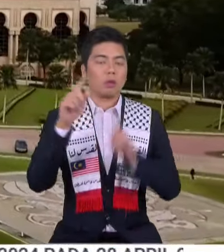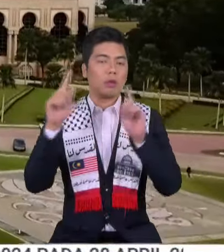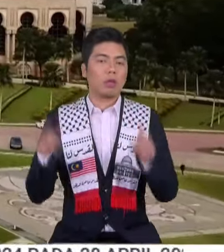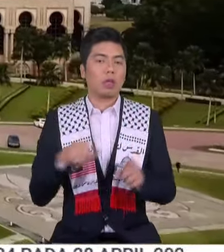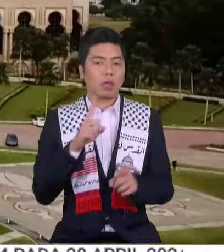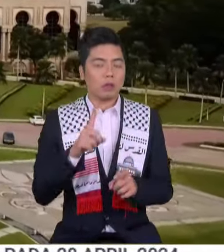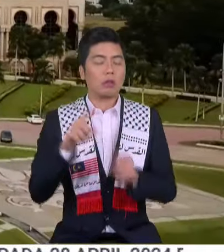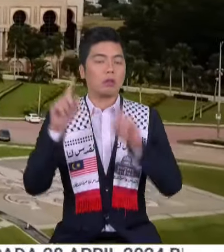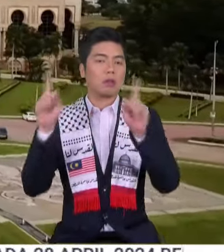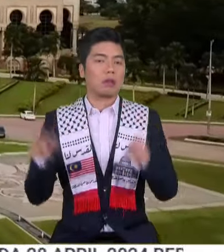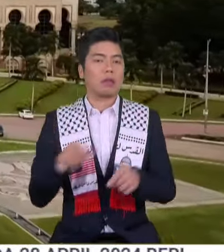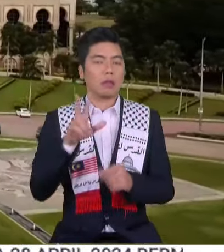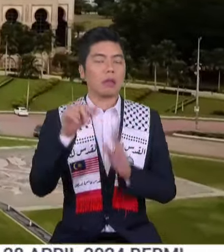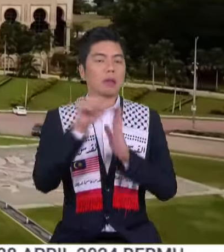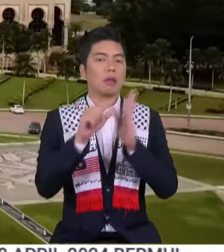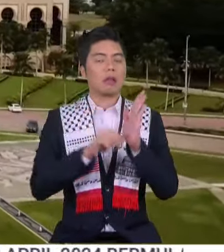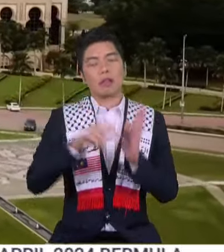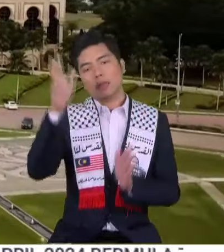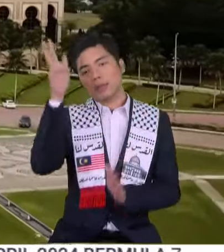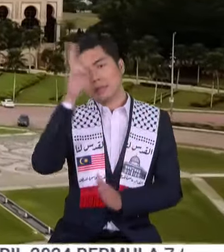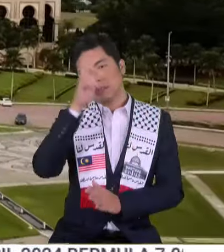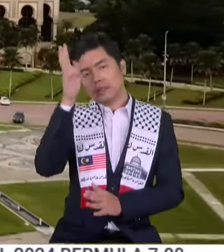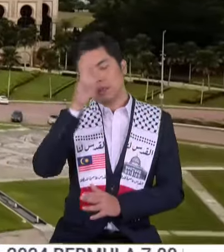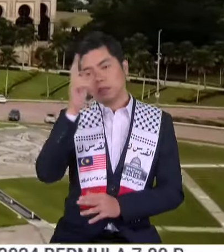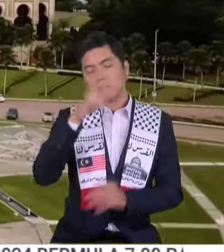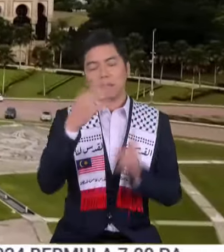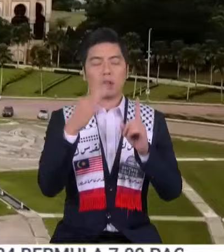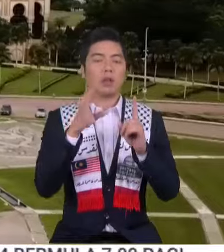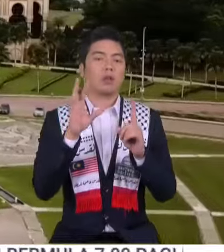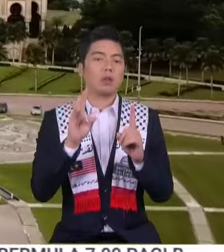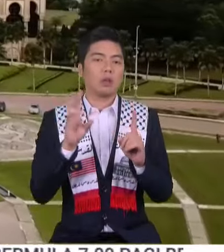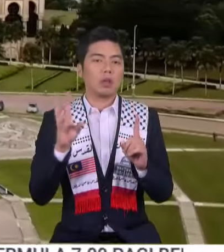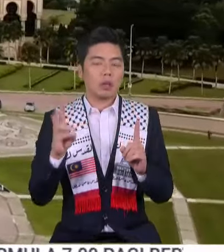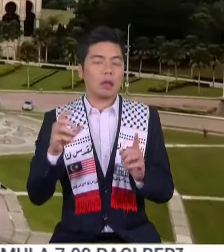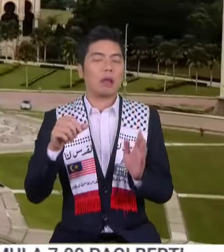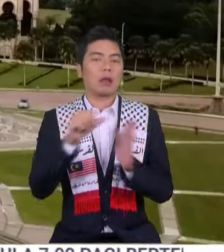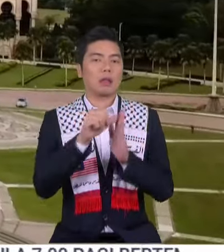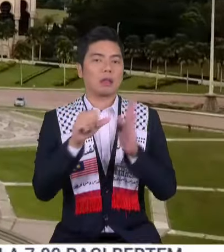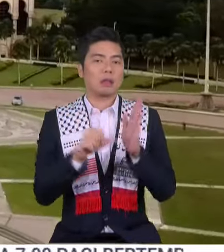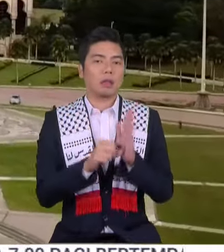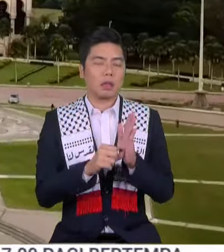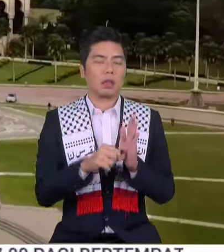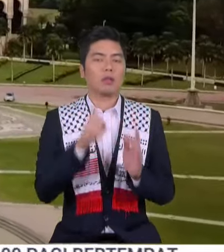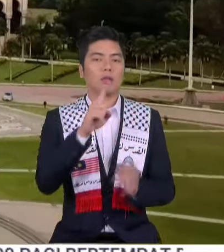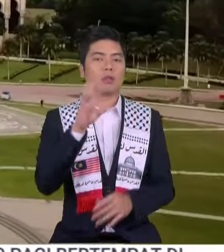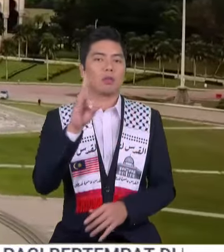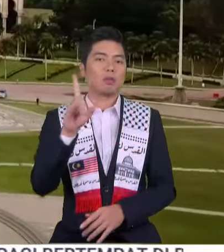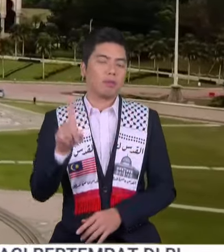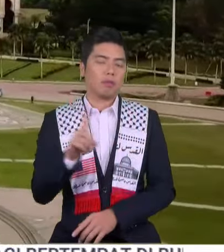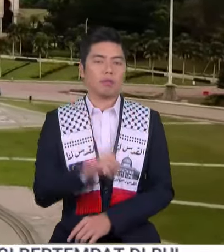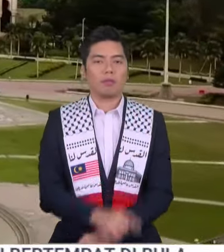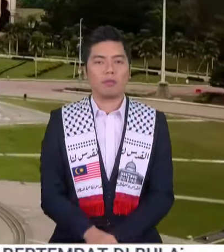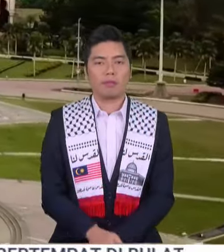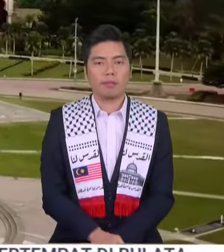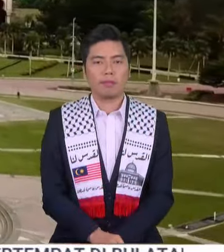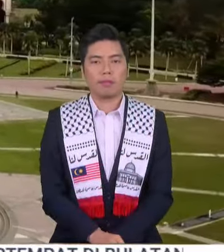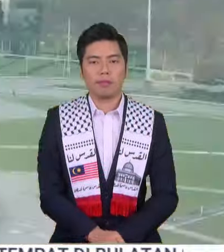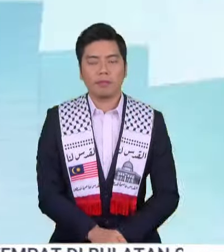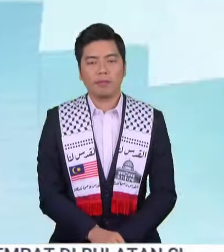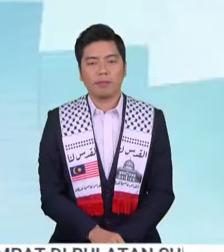Seksyen 10-3 Akta Kerajaan Tempatan 1976, Akta 171.